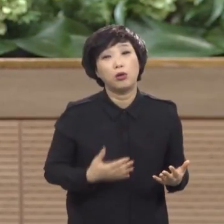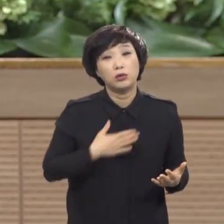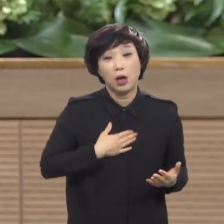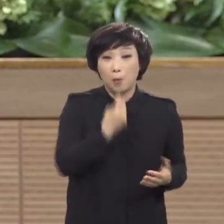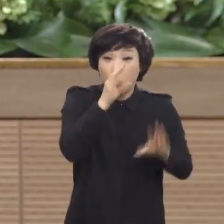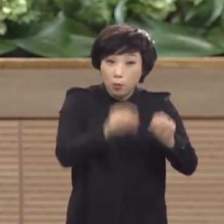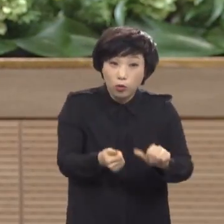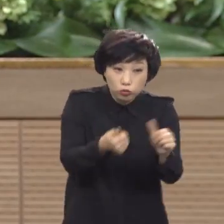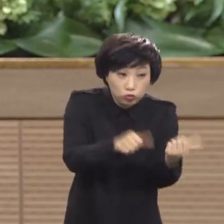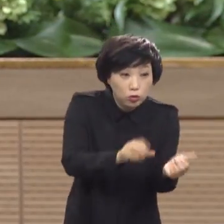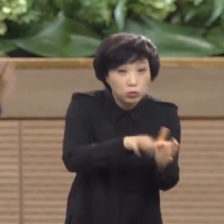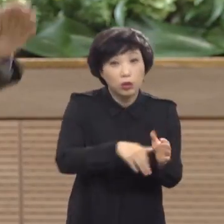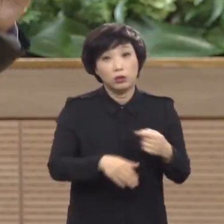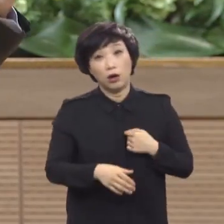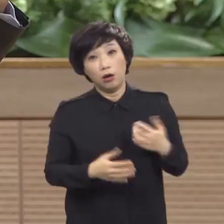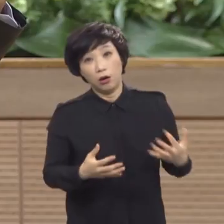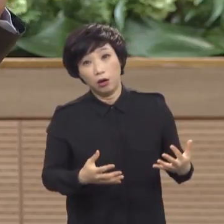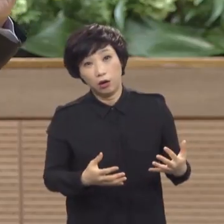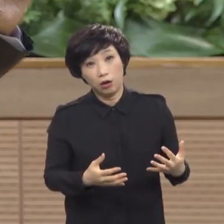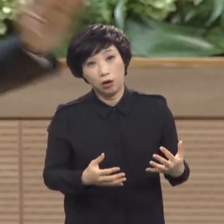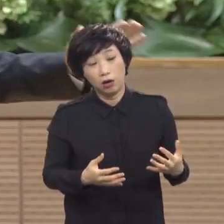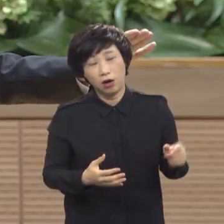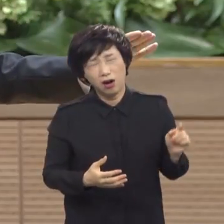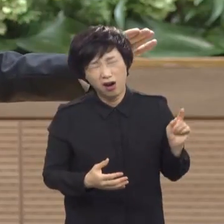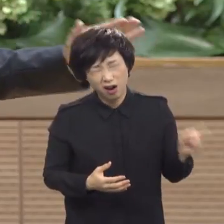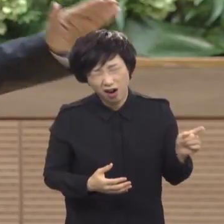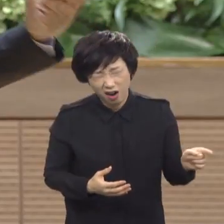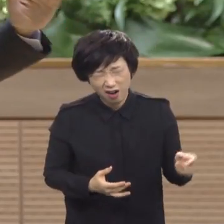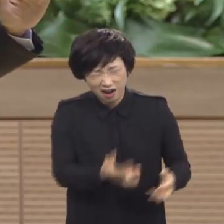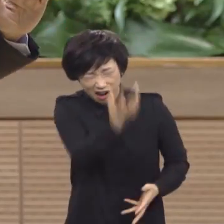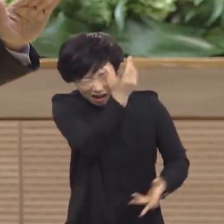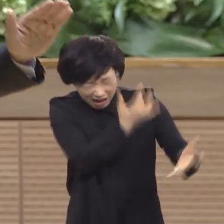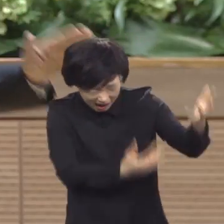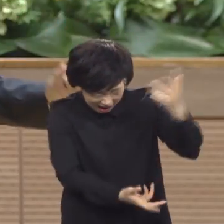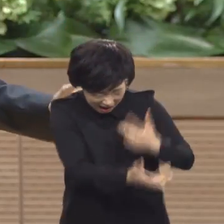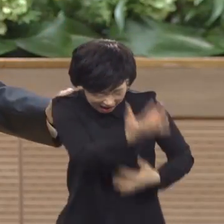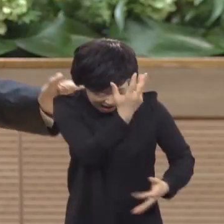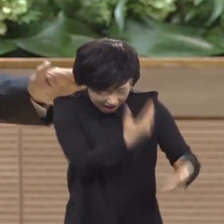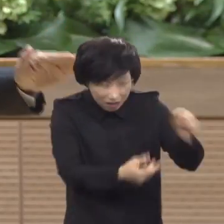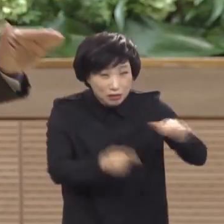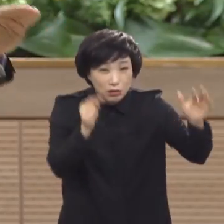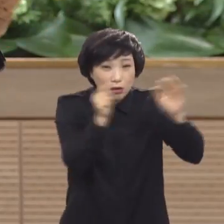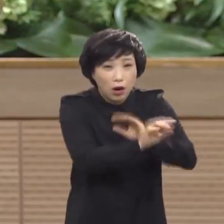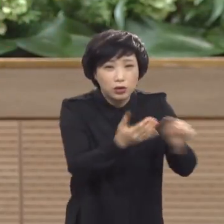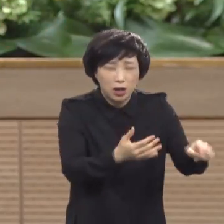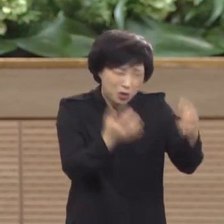목숨이 끊어지는 그날 그 타는 불못